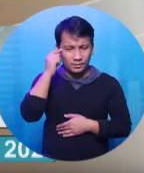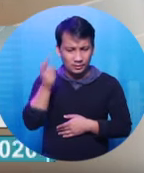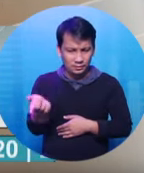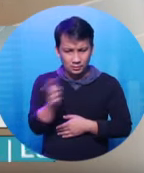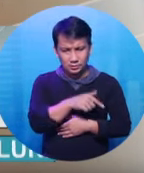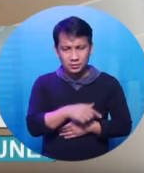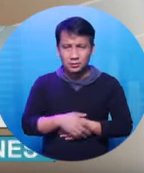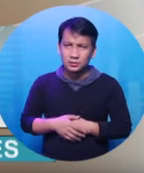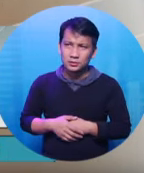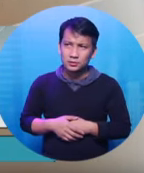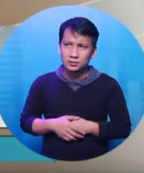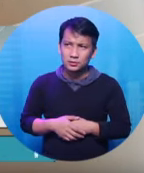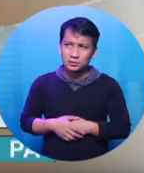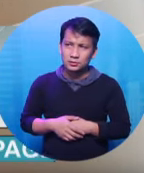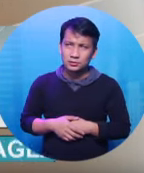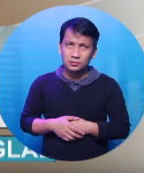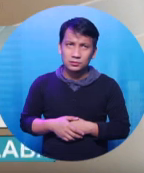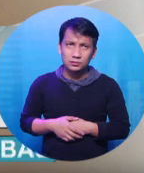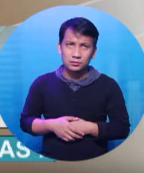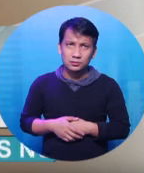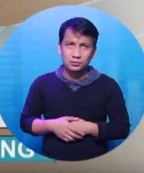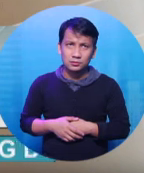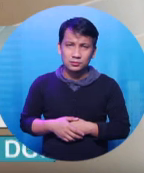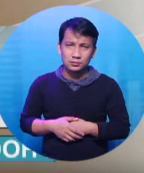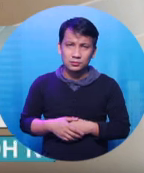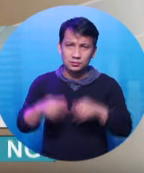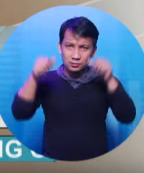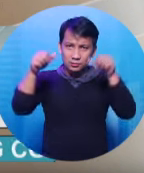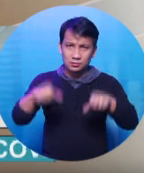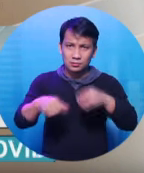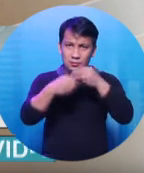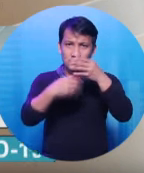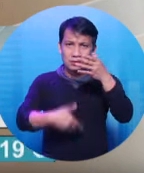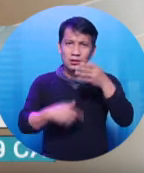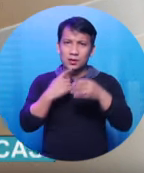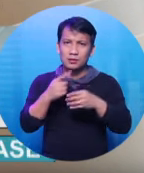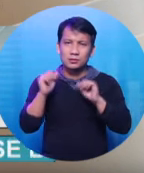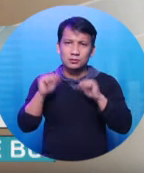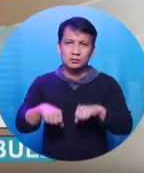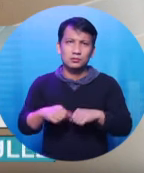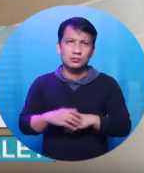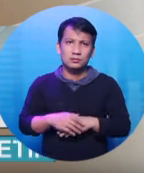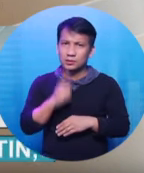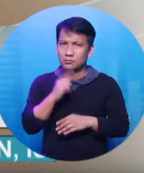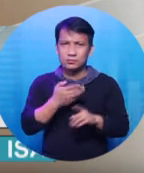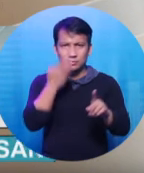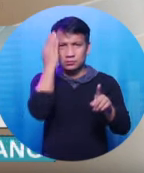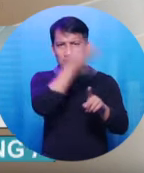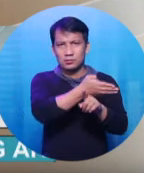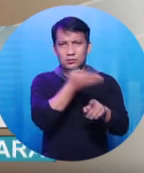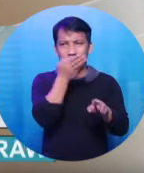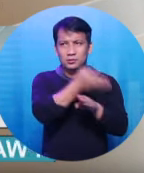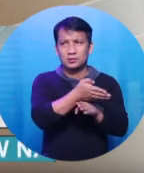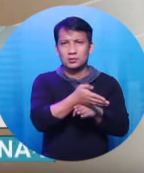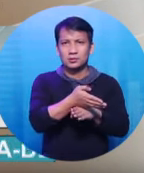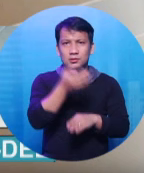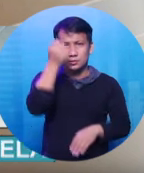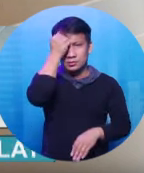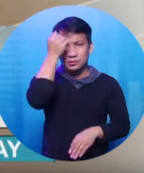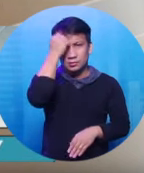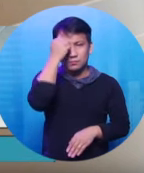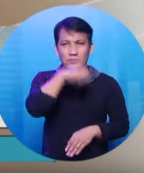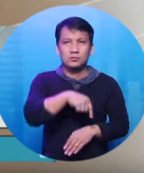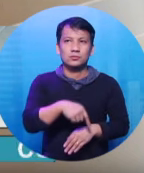niyo po siya, sir. Sir Rafi, kung may kopya kayo nung post ko, nung comment ko sa kanya, I didn't attack her. Ang sabi ko, ang bobo ng thought